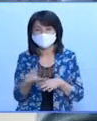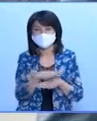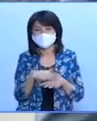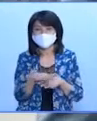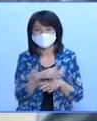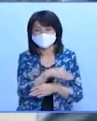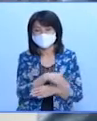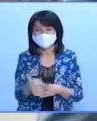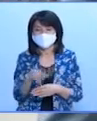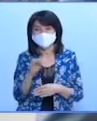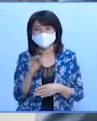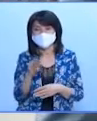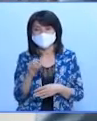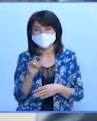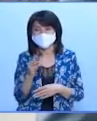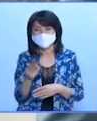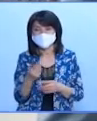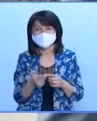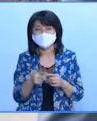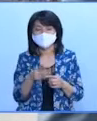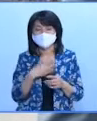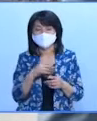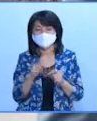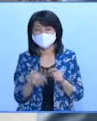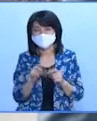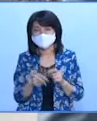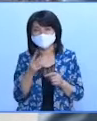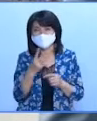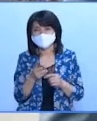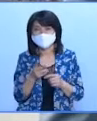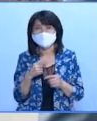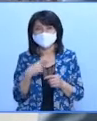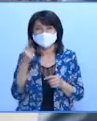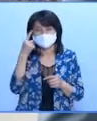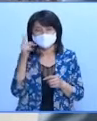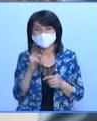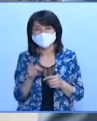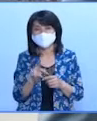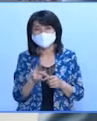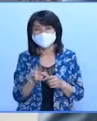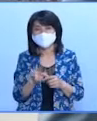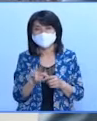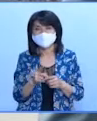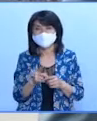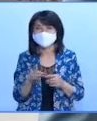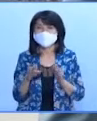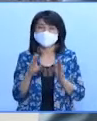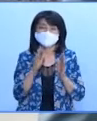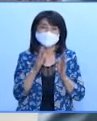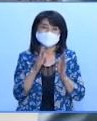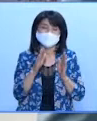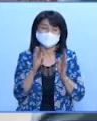реки Иртыш, который мы держим на контроле. Поэтому я думаю, что по прогнозным